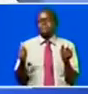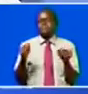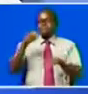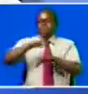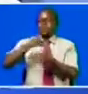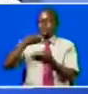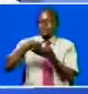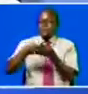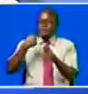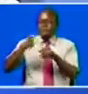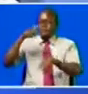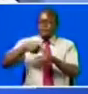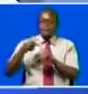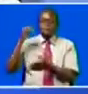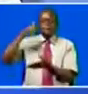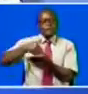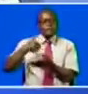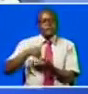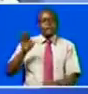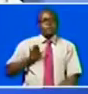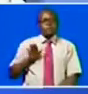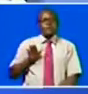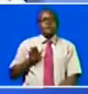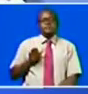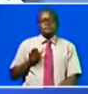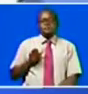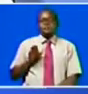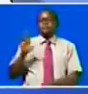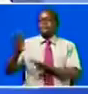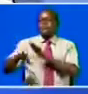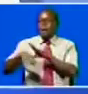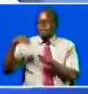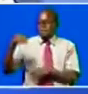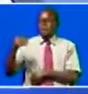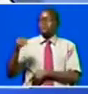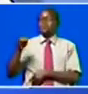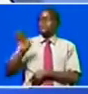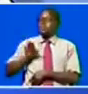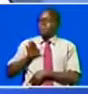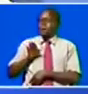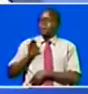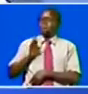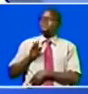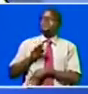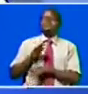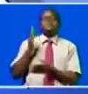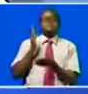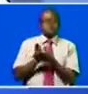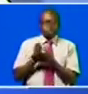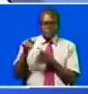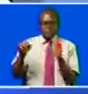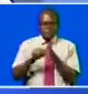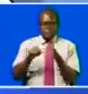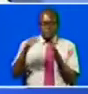pesa. Lakini ukianza kuingisha hawa sana, mimi wanasema mwanamke wa nje yule unalala naye ambaye si mke wako halali ni spirit unaleta kwa boma